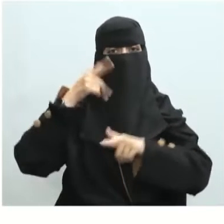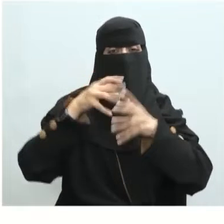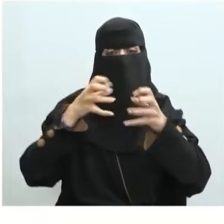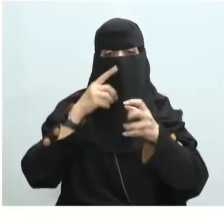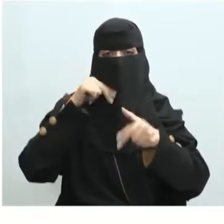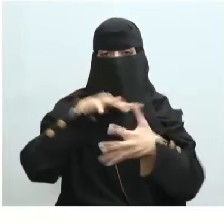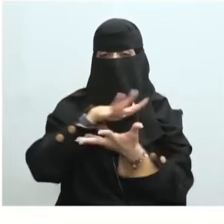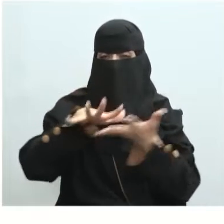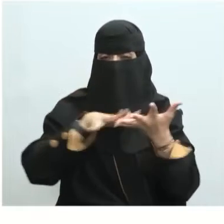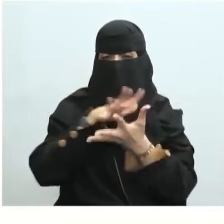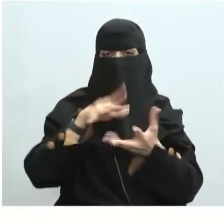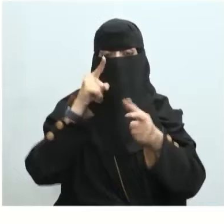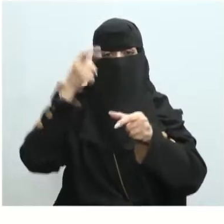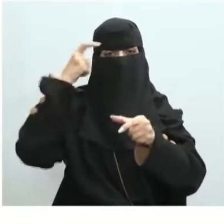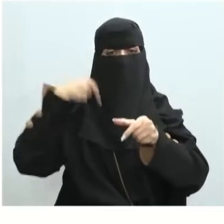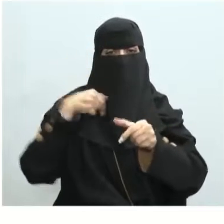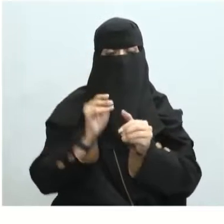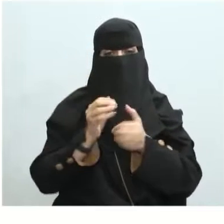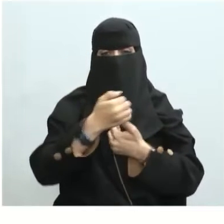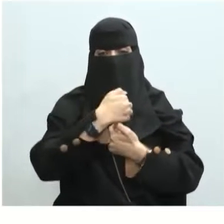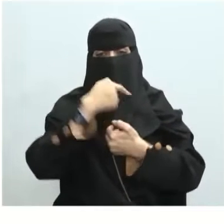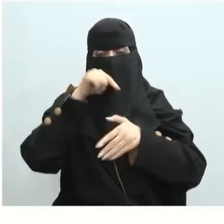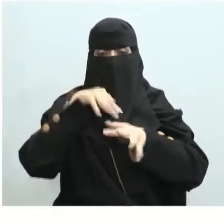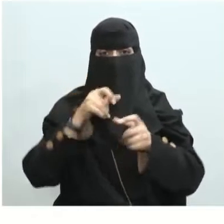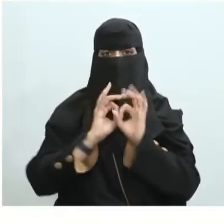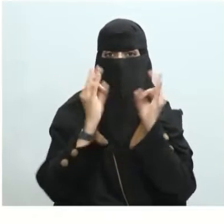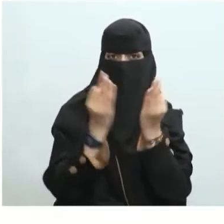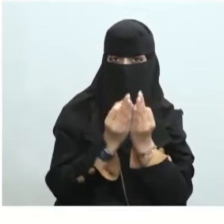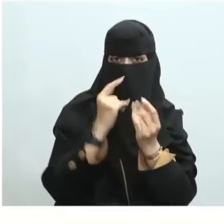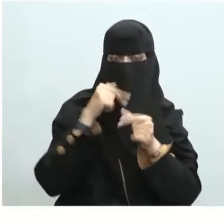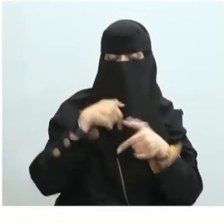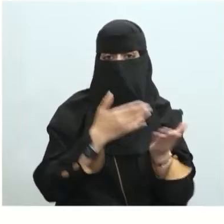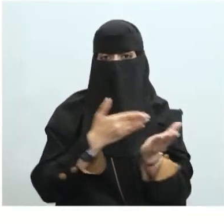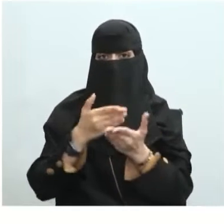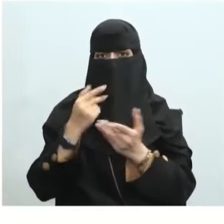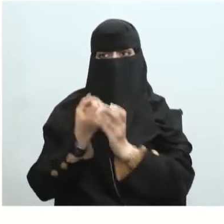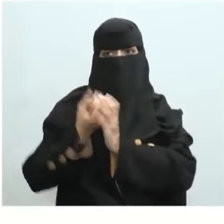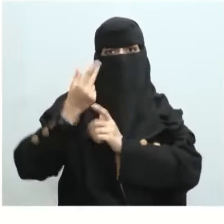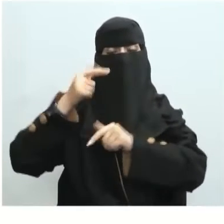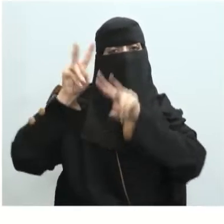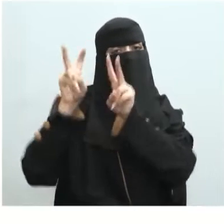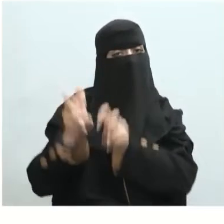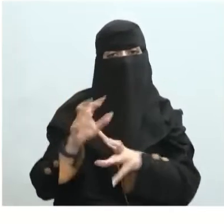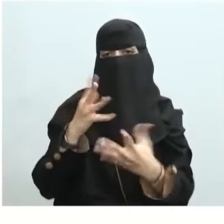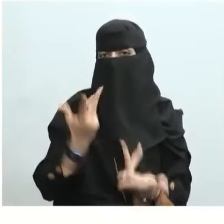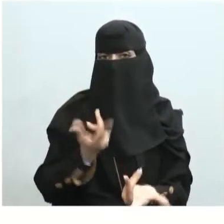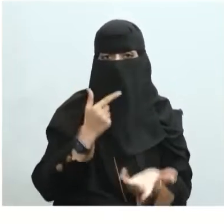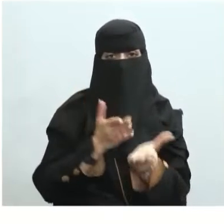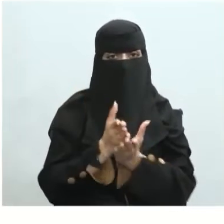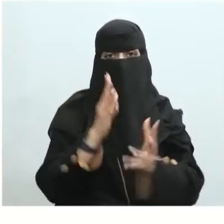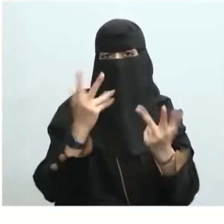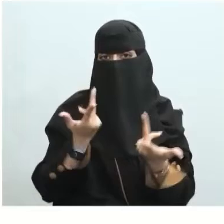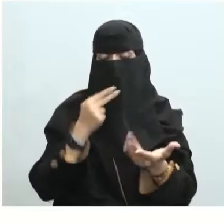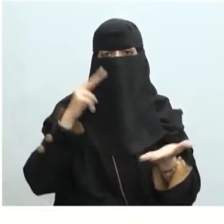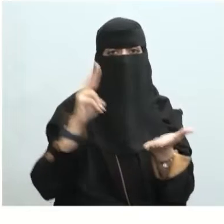لمشكلات النفس والمجتمع اذا الكتابه الادبيه هدف الكاتب منها هي التعبير